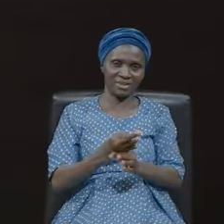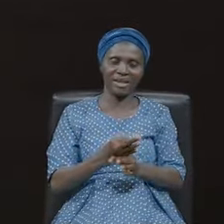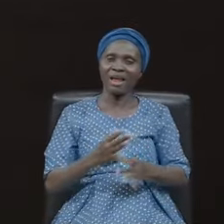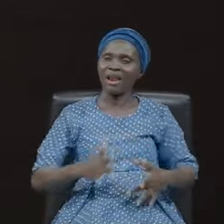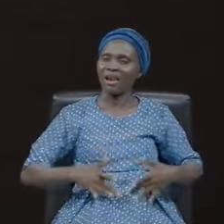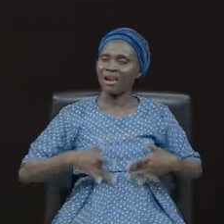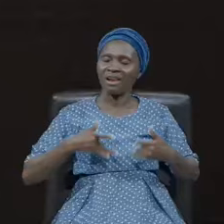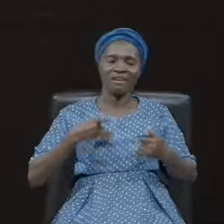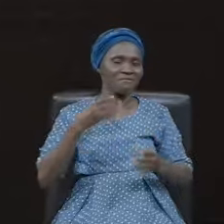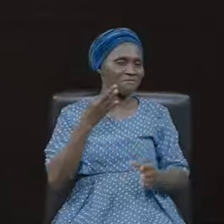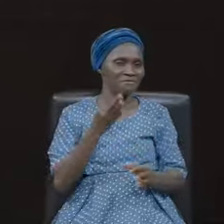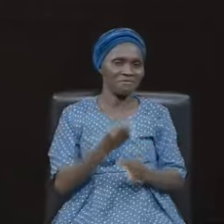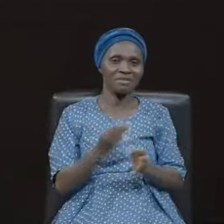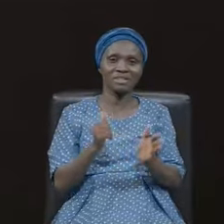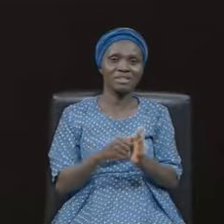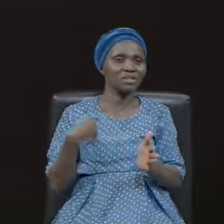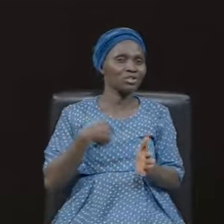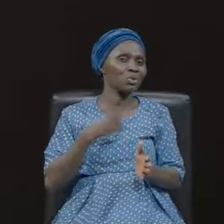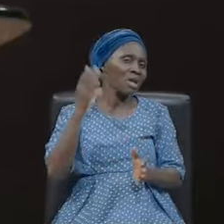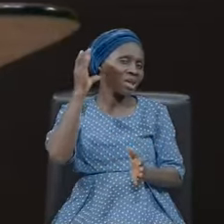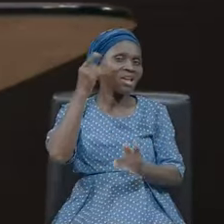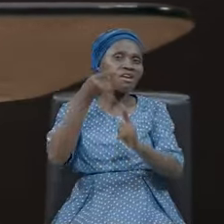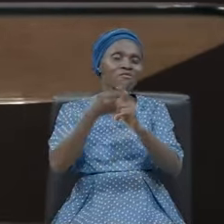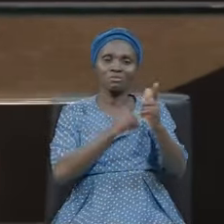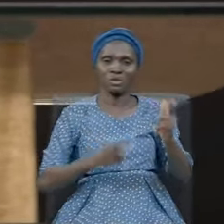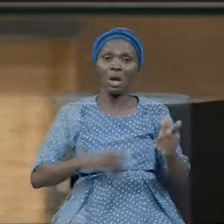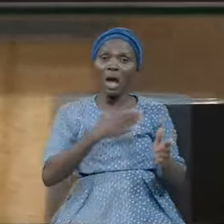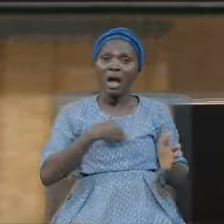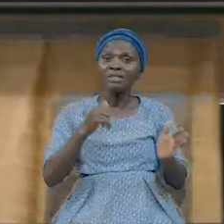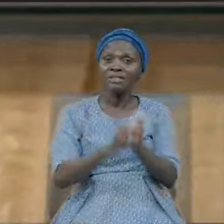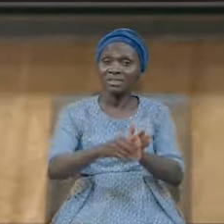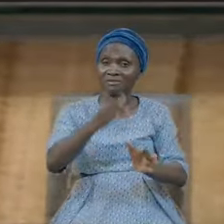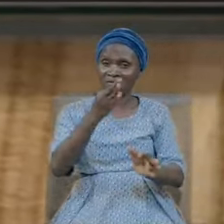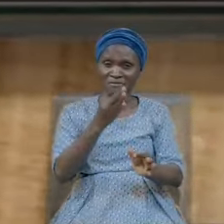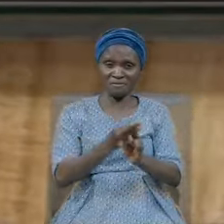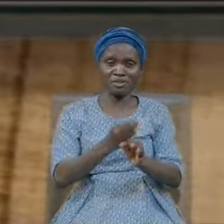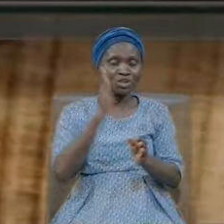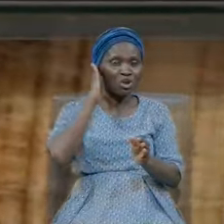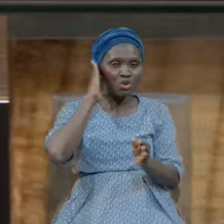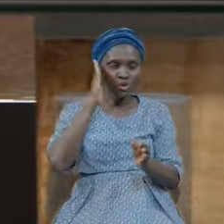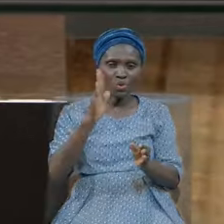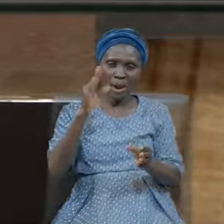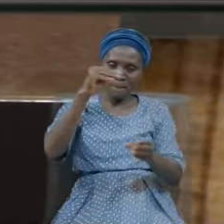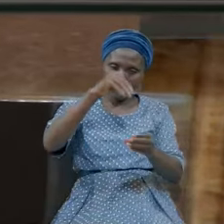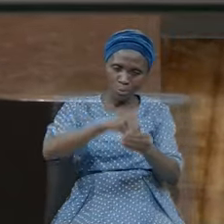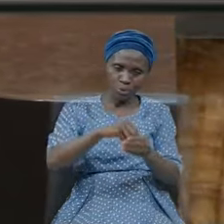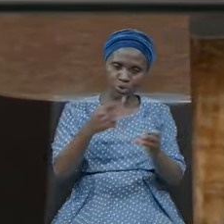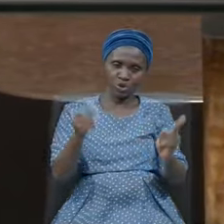que nous avons dans le Seigneur. Et cette foi-là va transférer la parole à notre